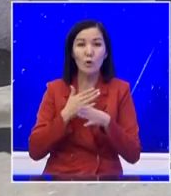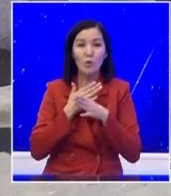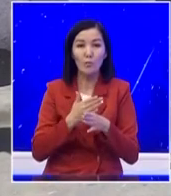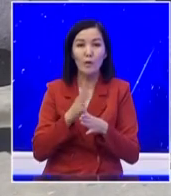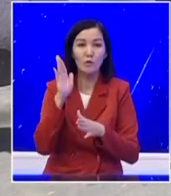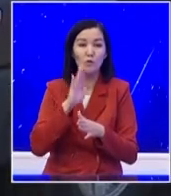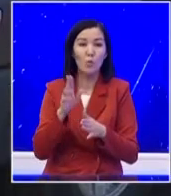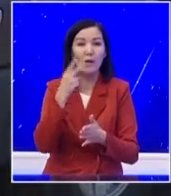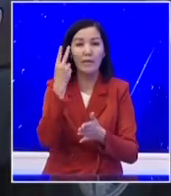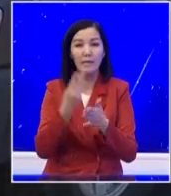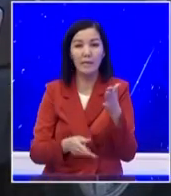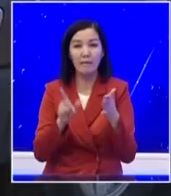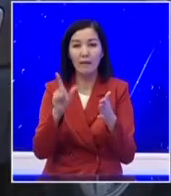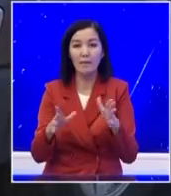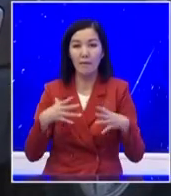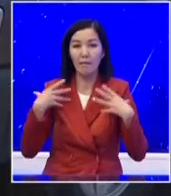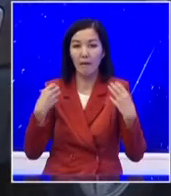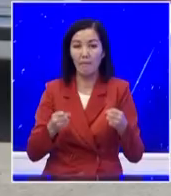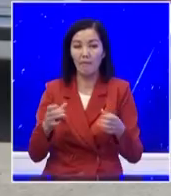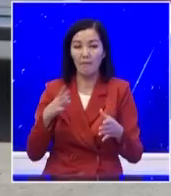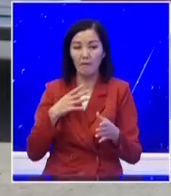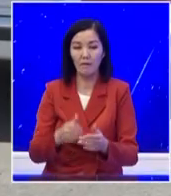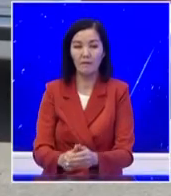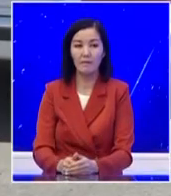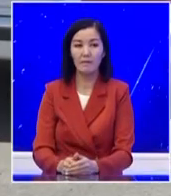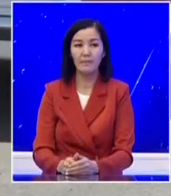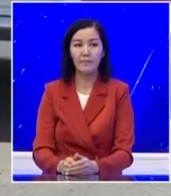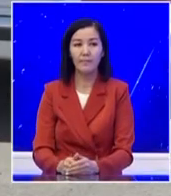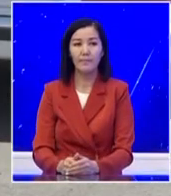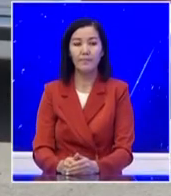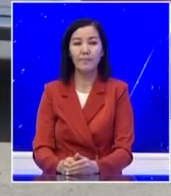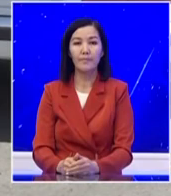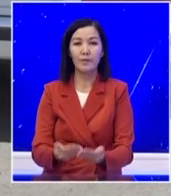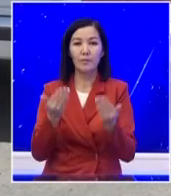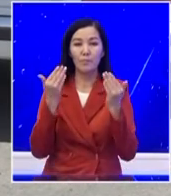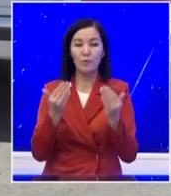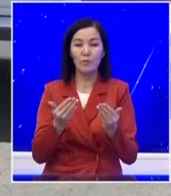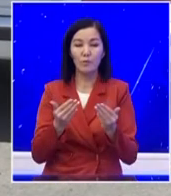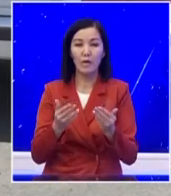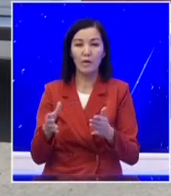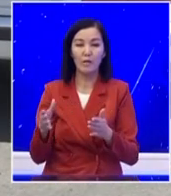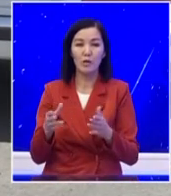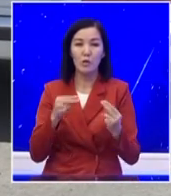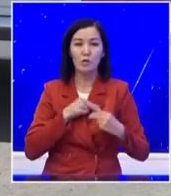суға кеткен азамат аман қалды. Бүгін жұмыс орныма келіп, облыстық төтенше жағдай